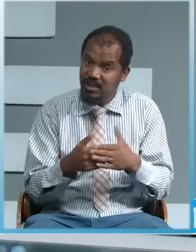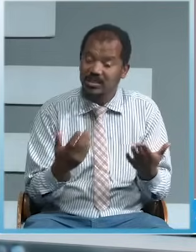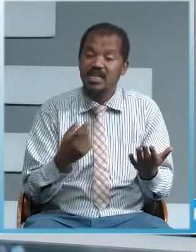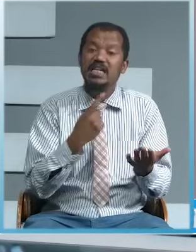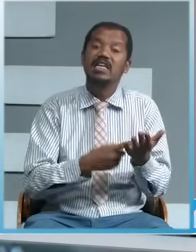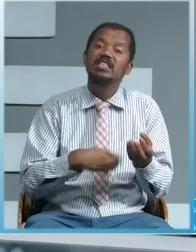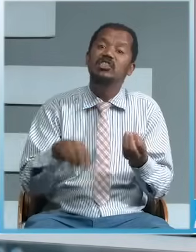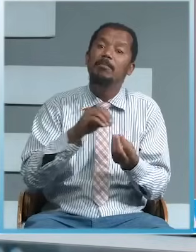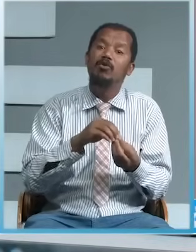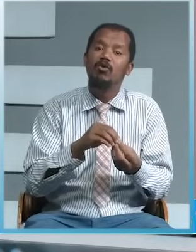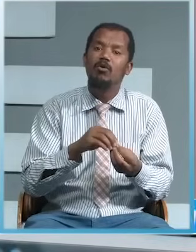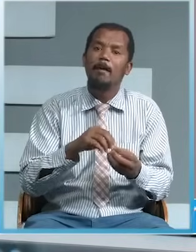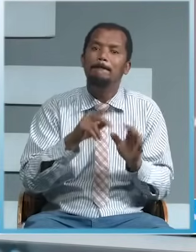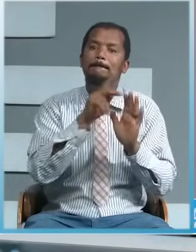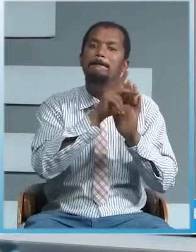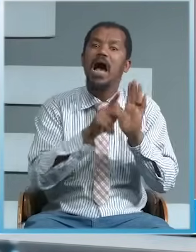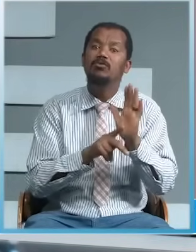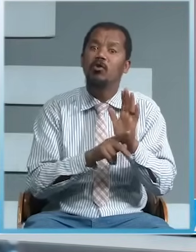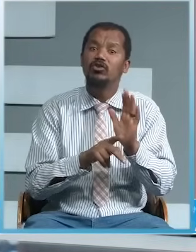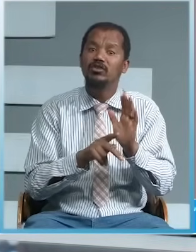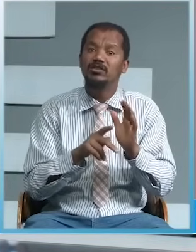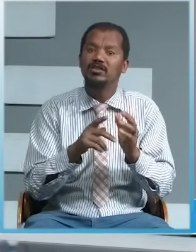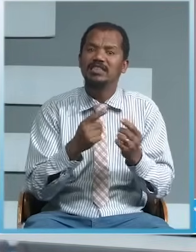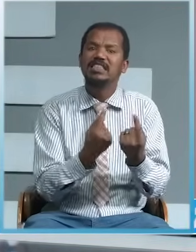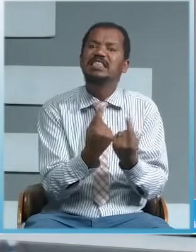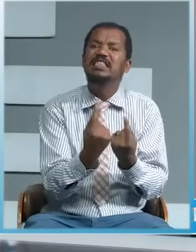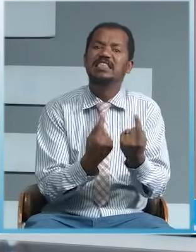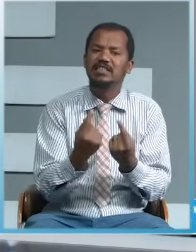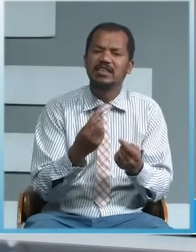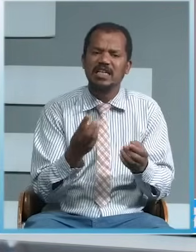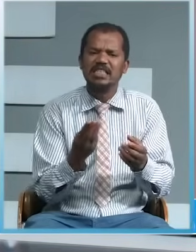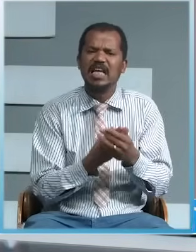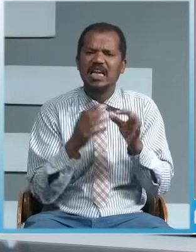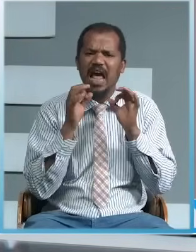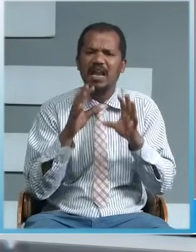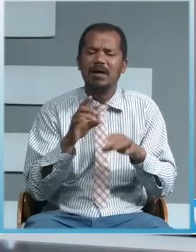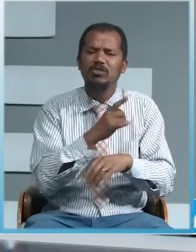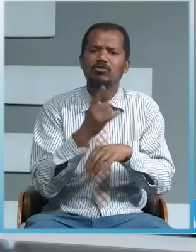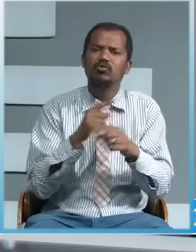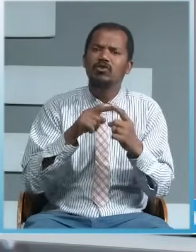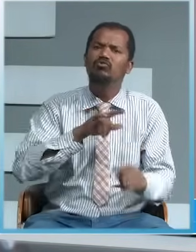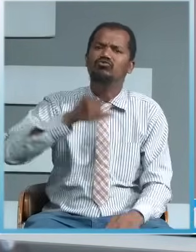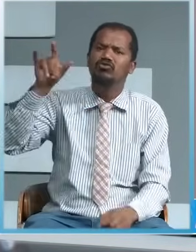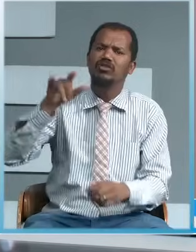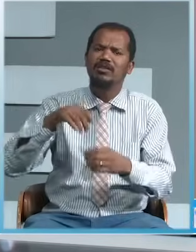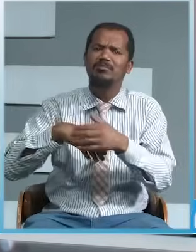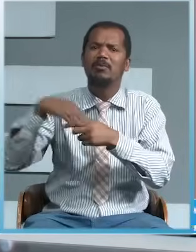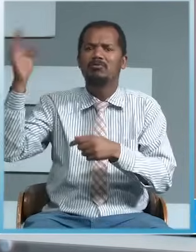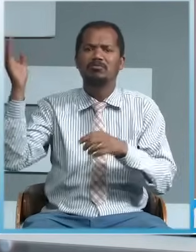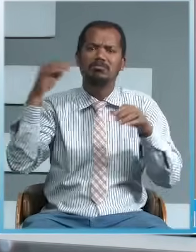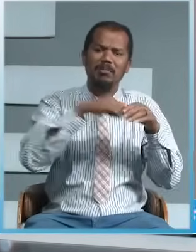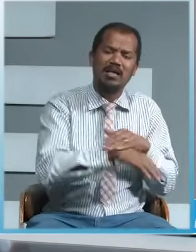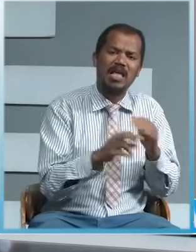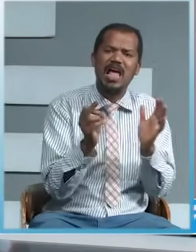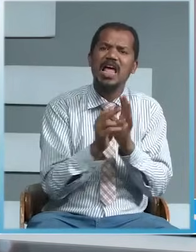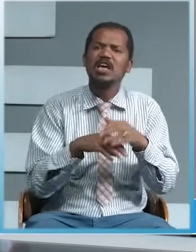ድረስ እነዚህን ጨምሮ በፓስፖርት ህገወጥ ንግድ ሰነድ አልባ ዜጎችን ወደ ውጪ በማስወጣትና